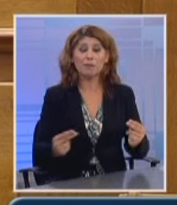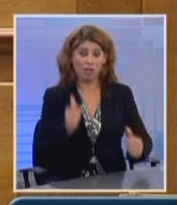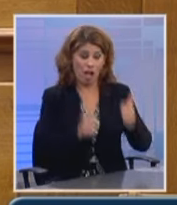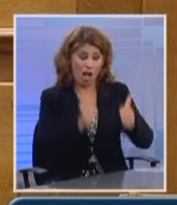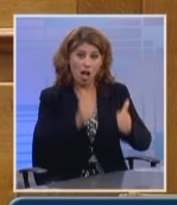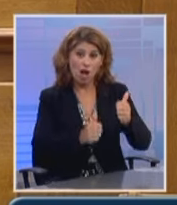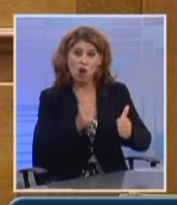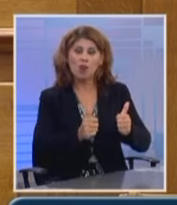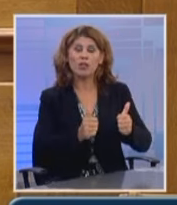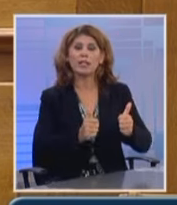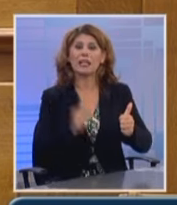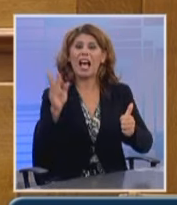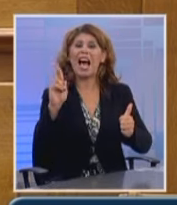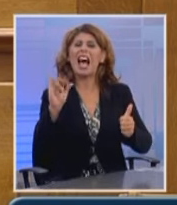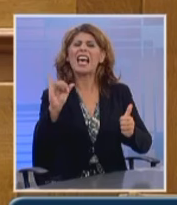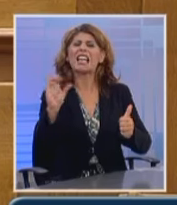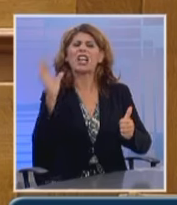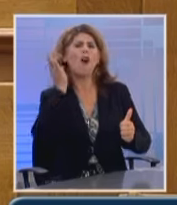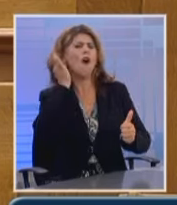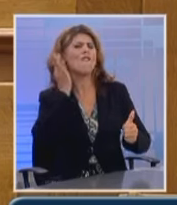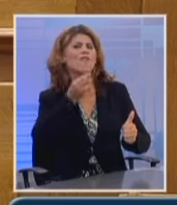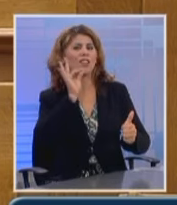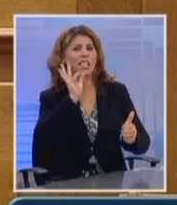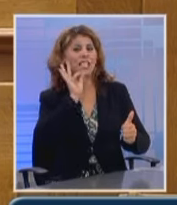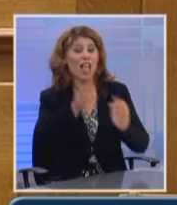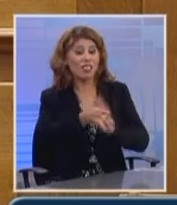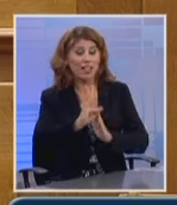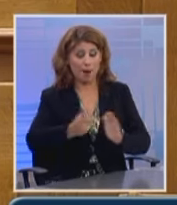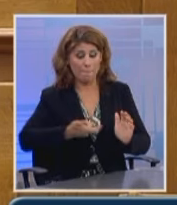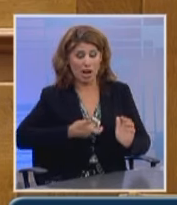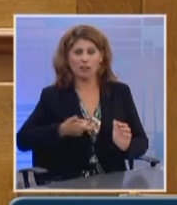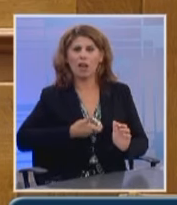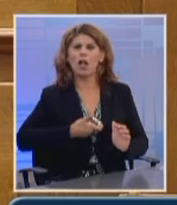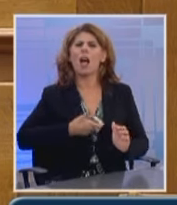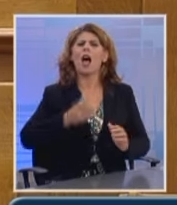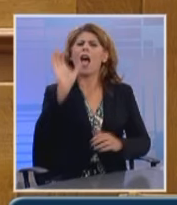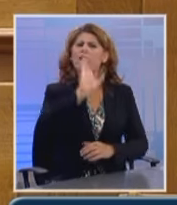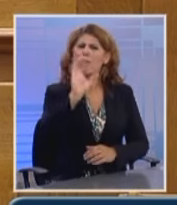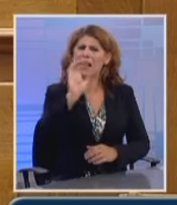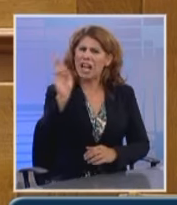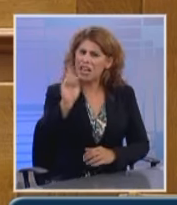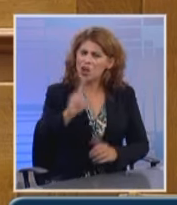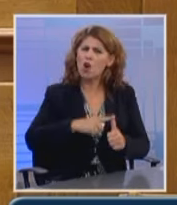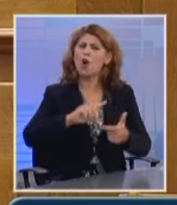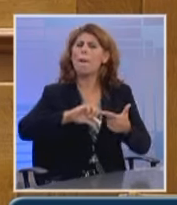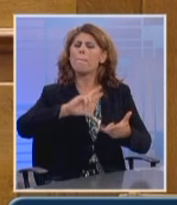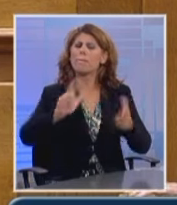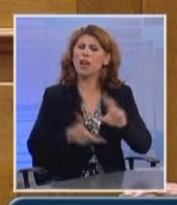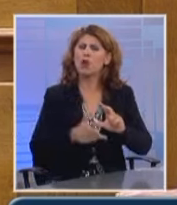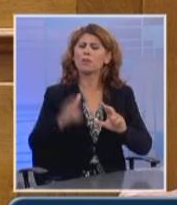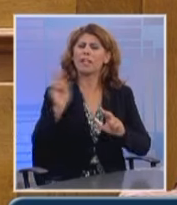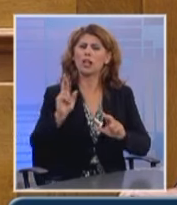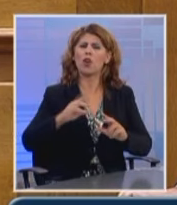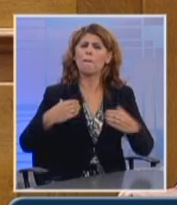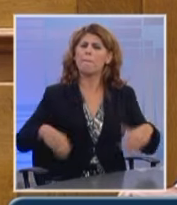σας ανθρώπους 13 μετάλλια. Καταρρύψατε ατομικά ρεκόρ, ευρωπαϊκά ρεκόρ, παγκόσμια ρεκόρ, παραολυμπιακά